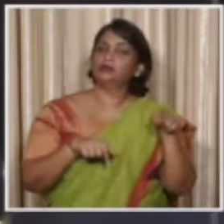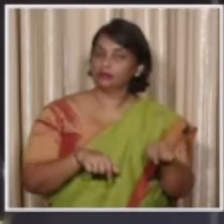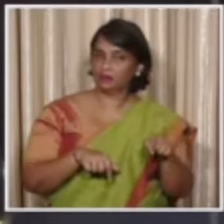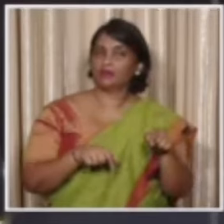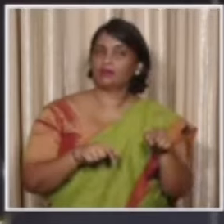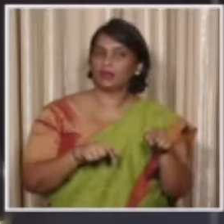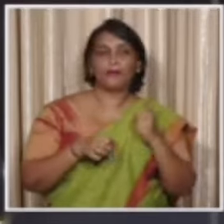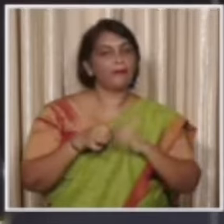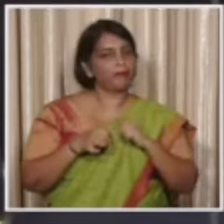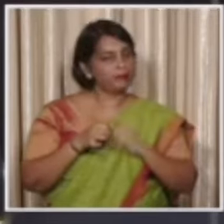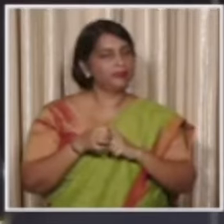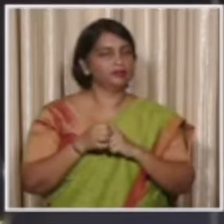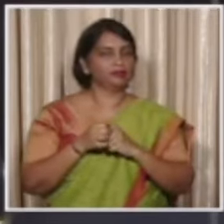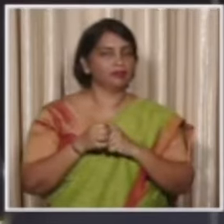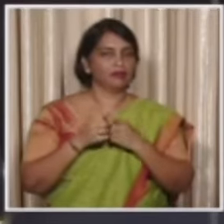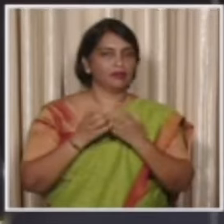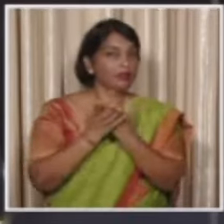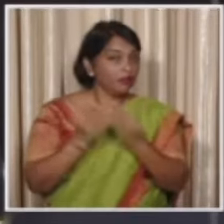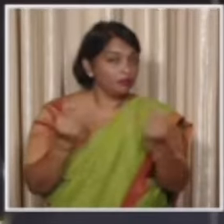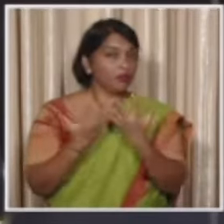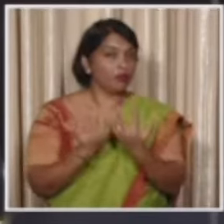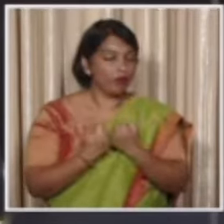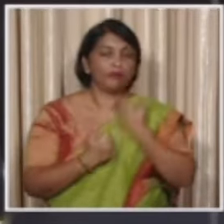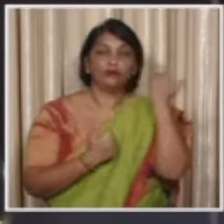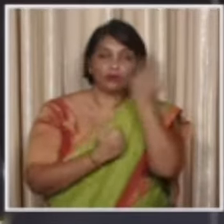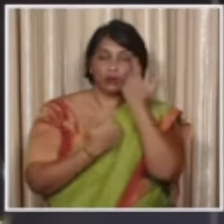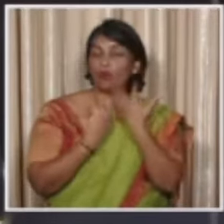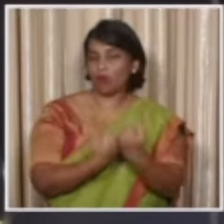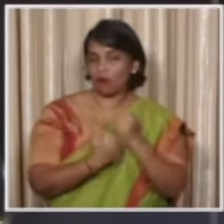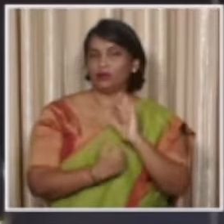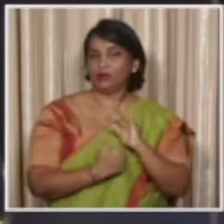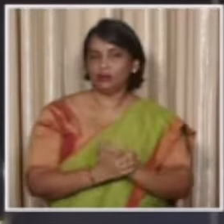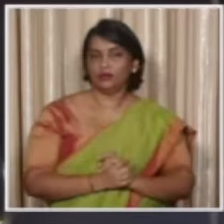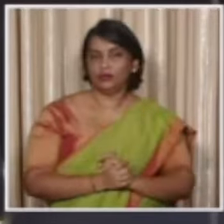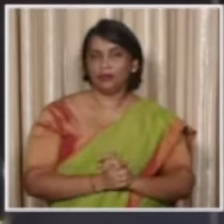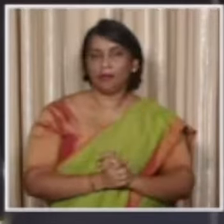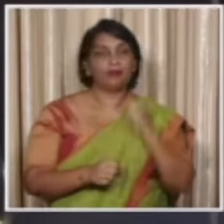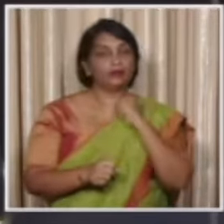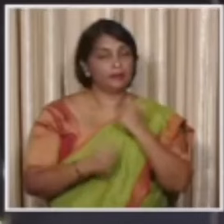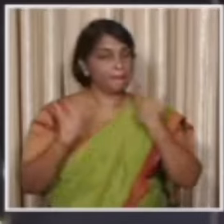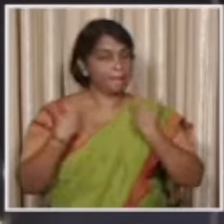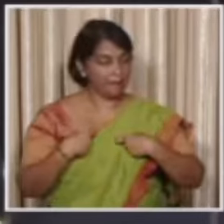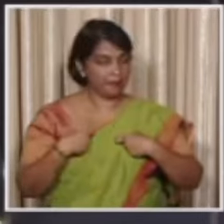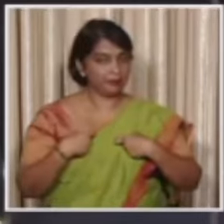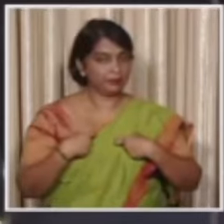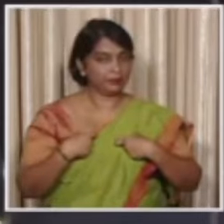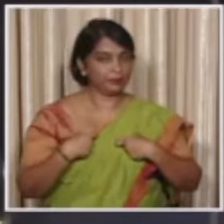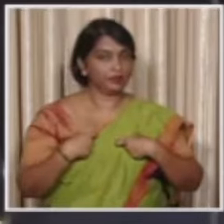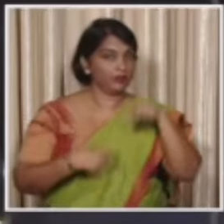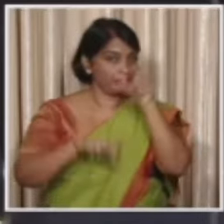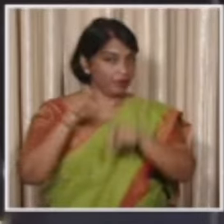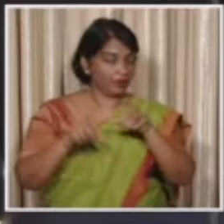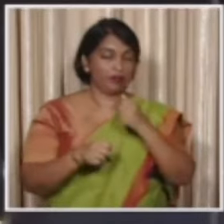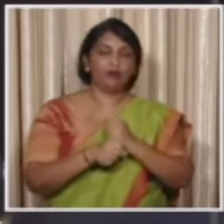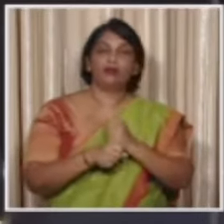Rajapaksa got us here. But first, Gota got to go. ඒක තවත් ට්වීට් එකක් තියෙනවා. මොකද ට්වීට් එකේ වචන කිහිපයි දාන්න